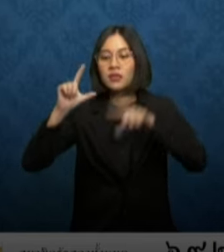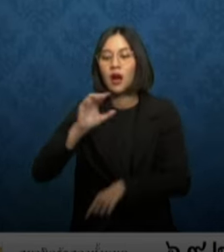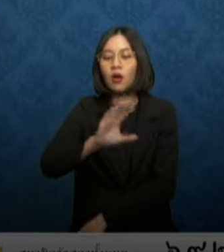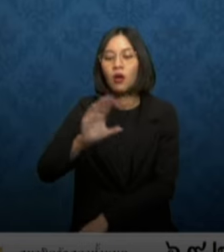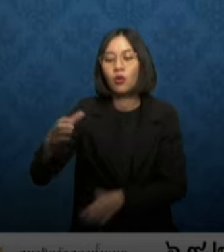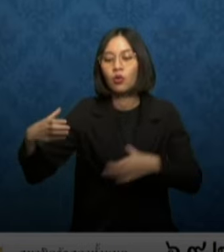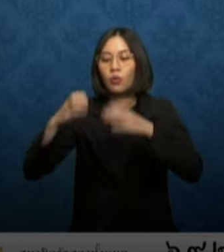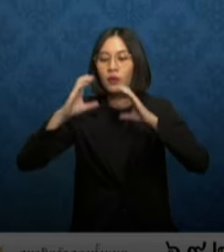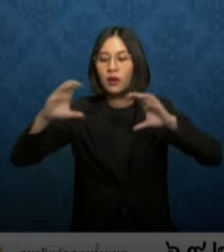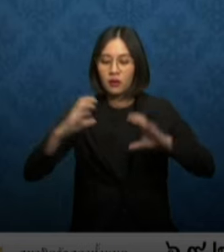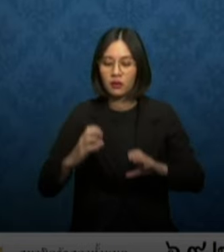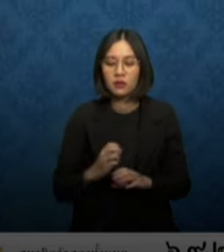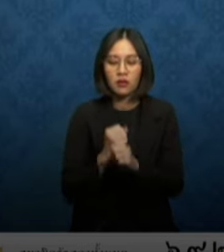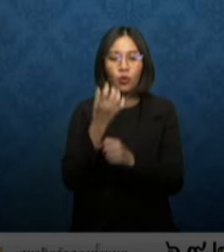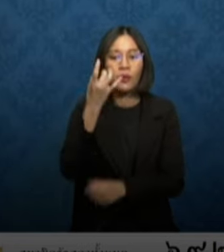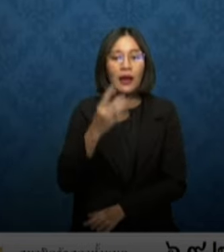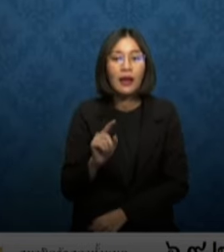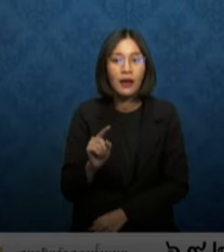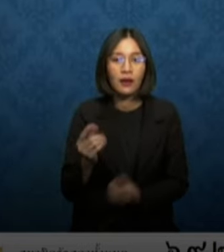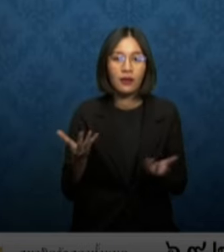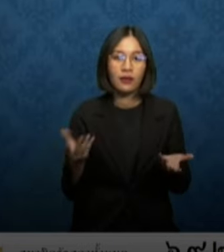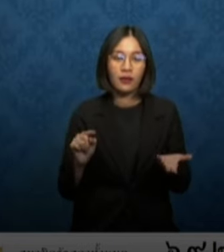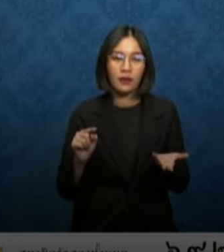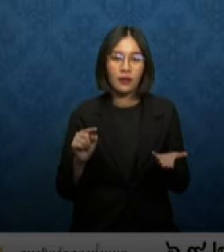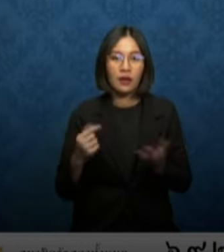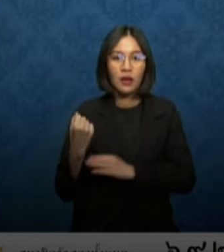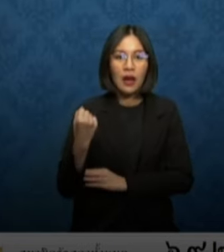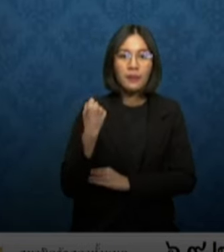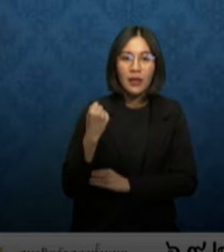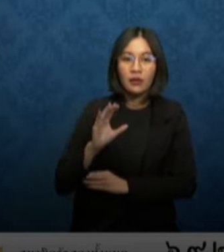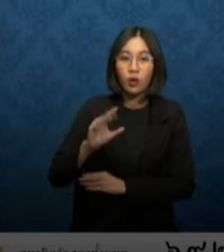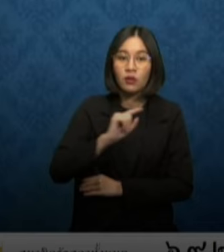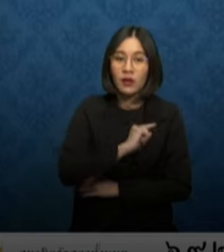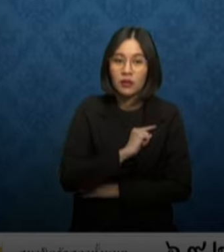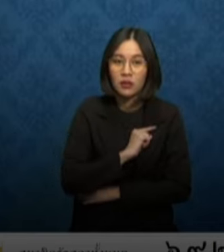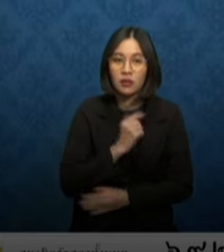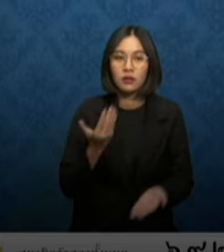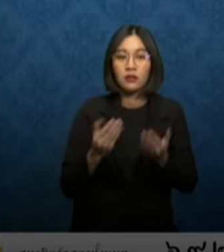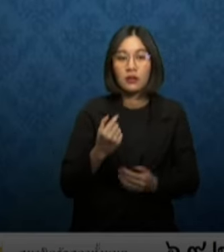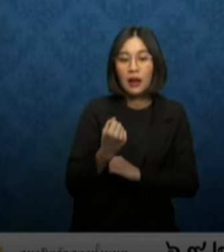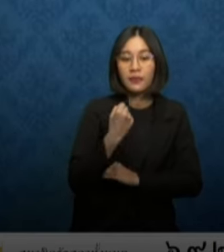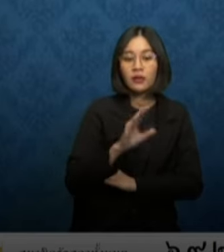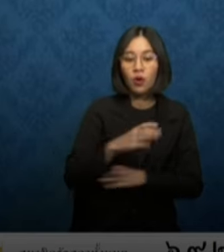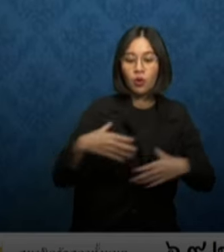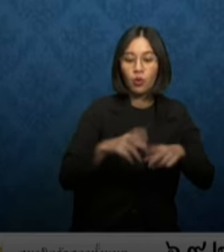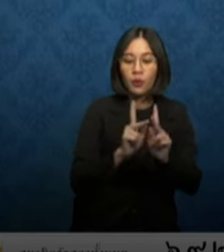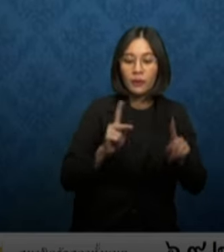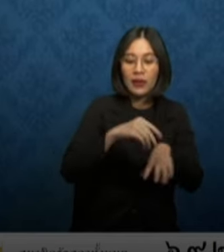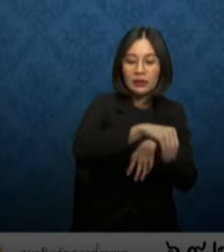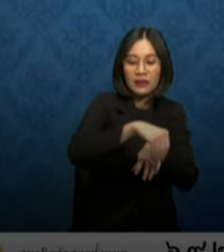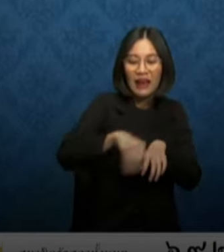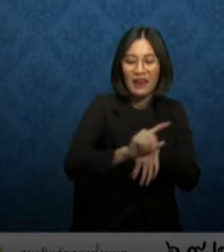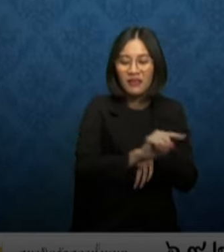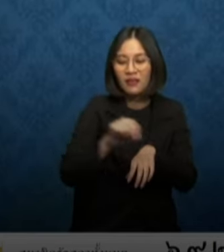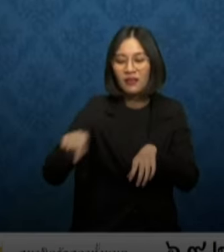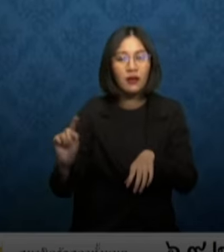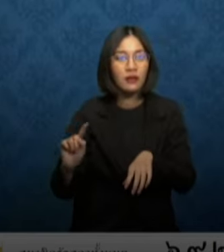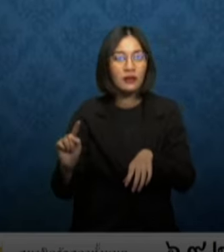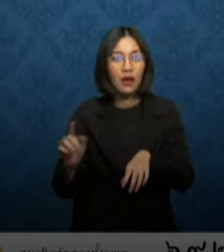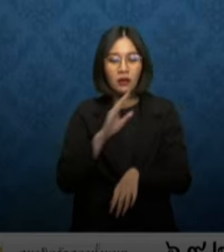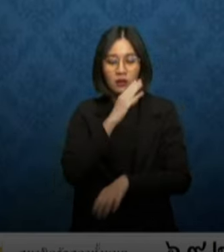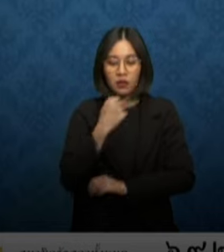เองตกลงมันเป็นยังไงกันแน่ครับมันเป็นอำนาจหน้าที่ของท่านหรือหรือเป็นอำนาจของคณะกรรมการไตรภาคี